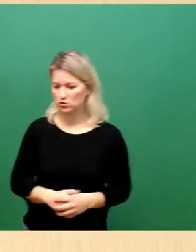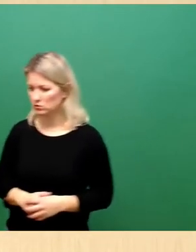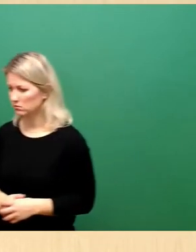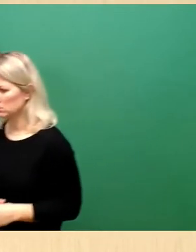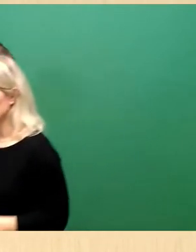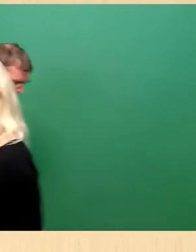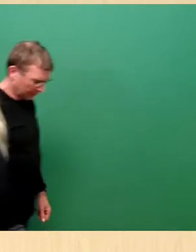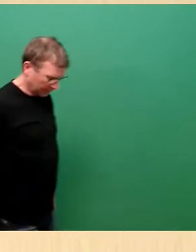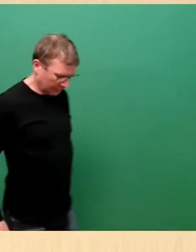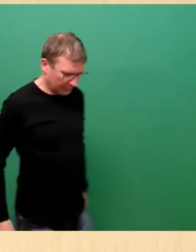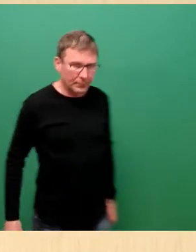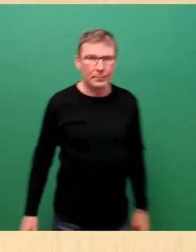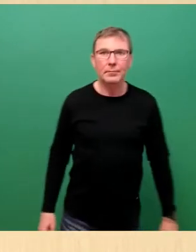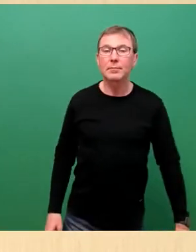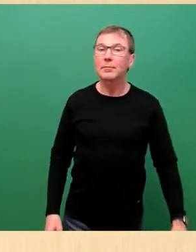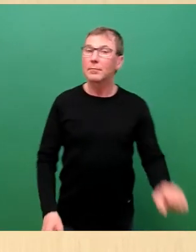Wird Dissidenten das Wort gewünscht?